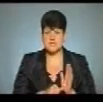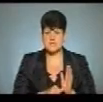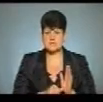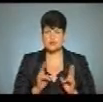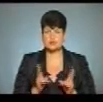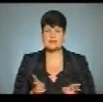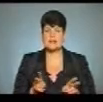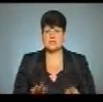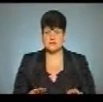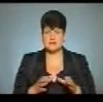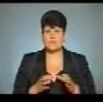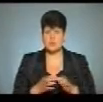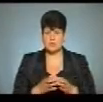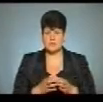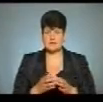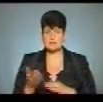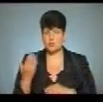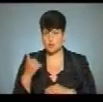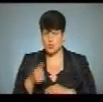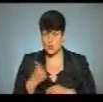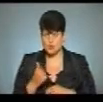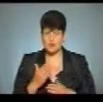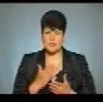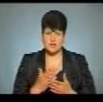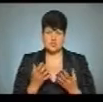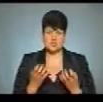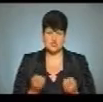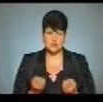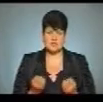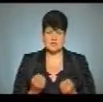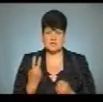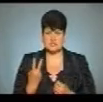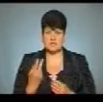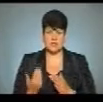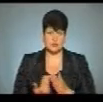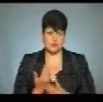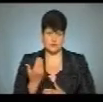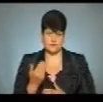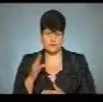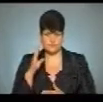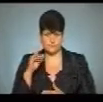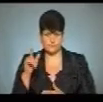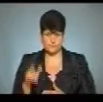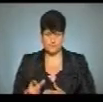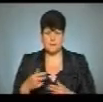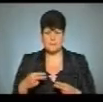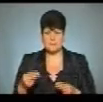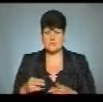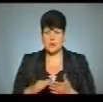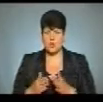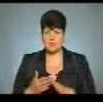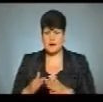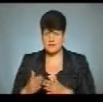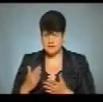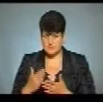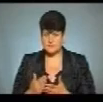залишились в команді з минулого року, і є ще у нас вже два новачки, з якими підписані контракти.